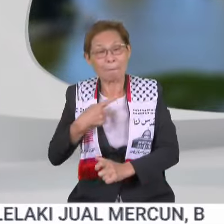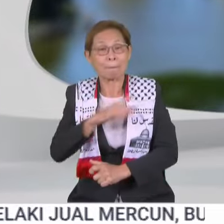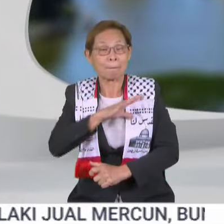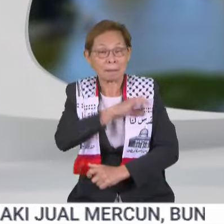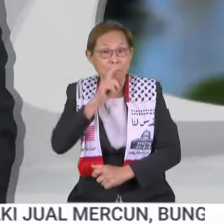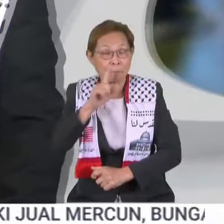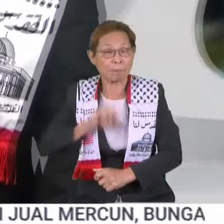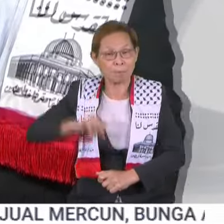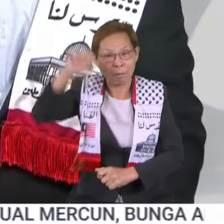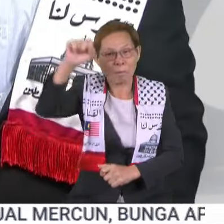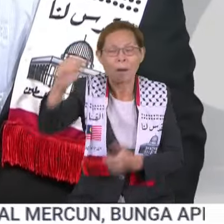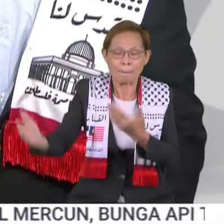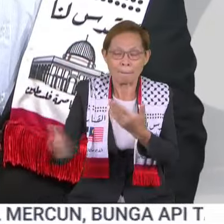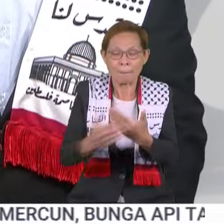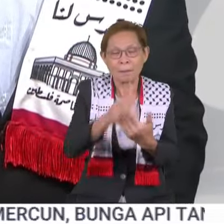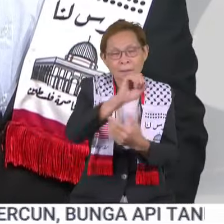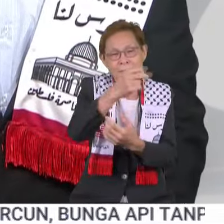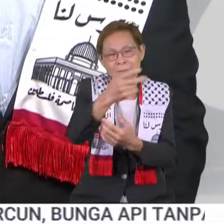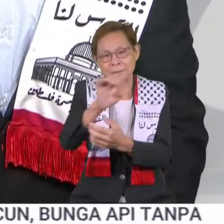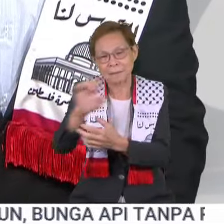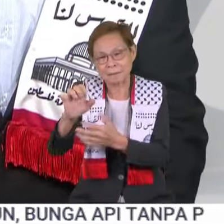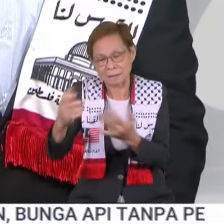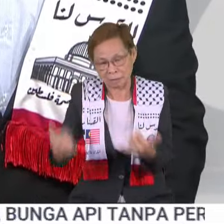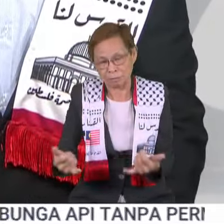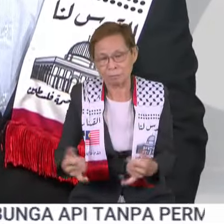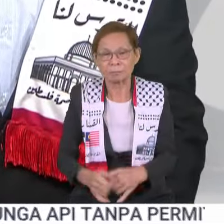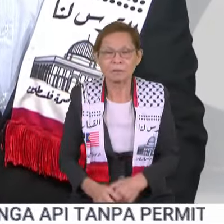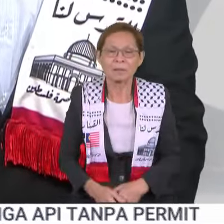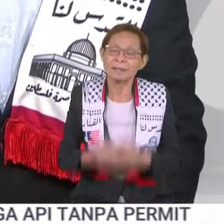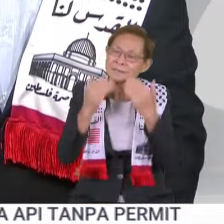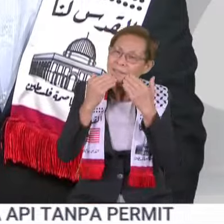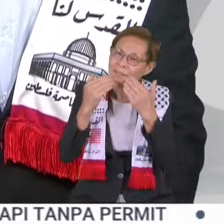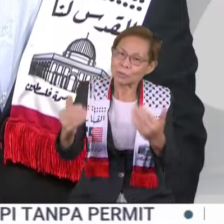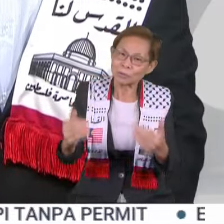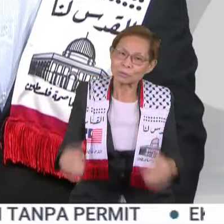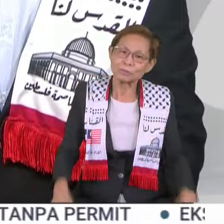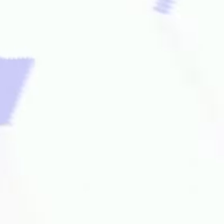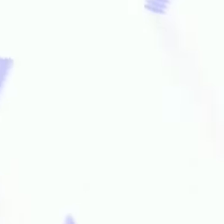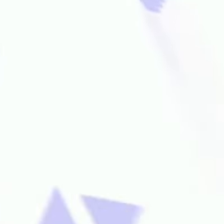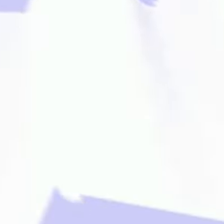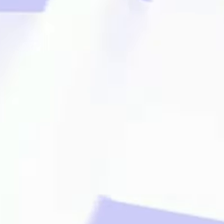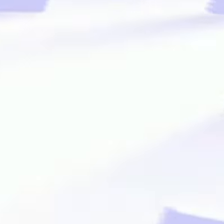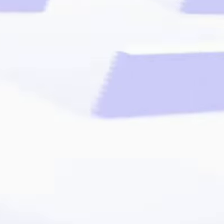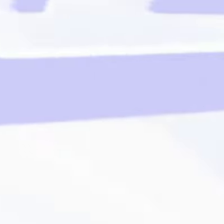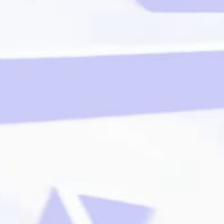perkembangan berita dalam negara. Baik Fazrul, terima kasih.